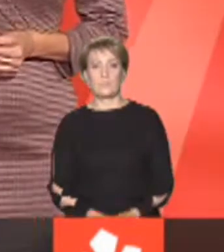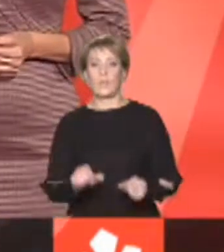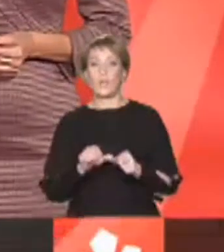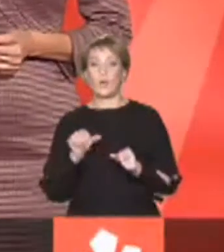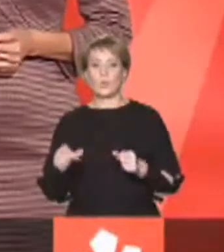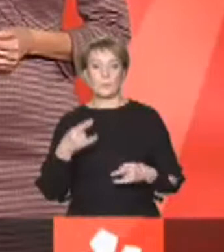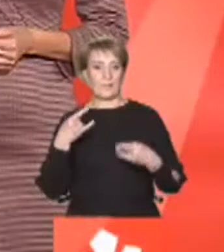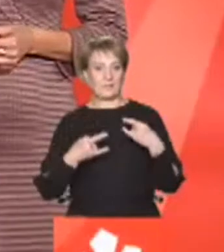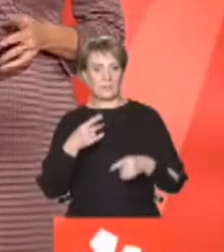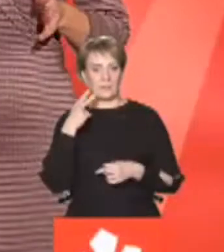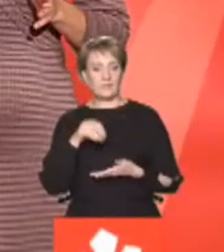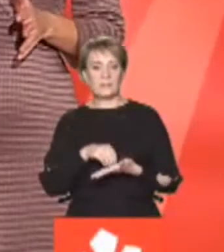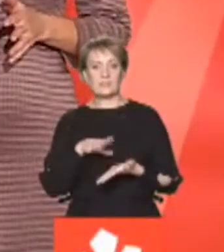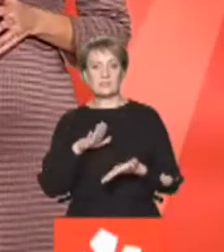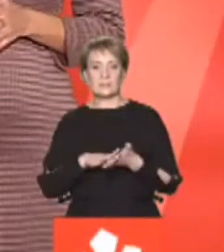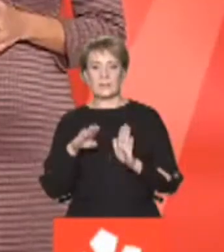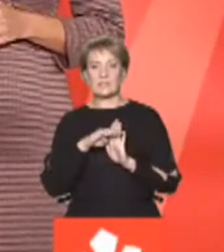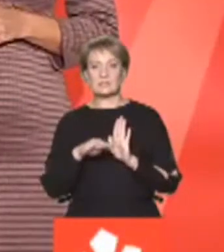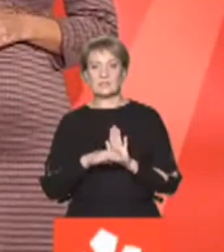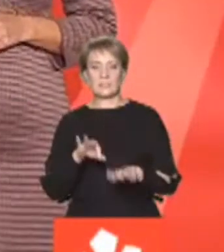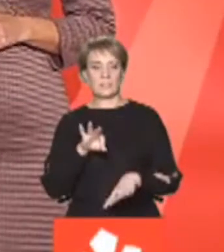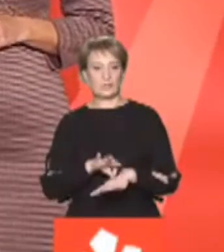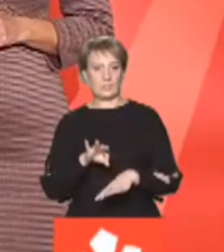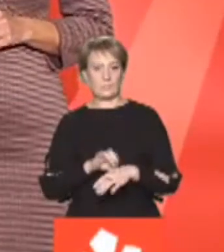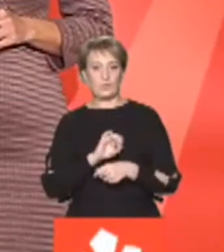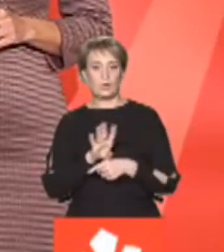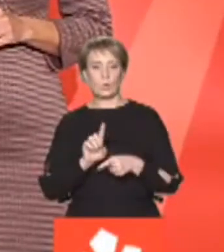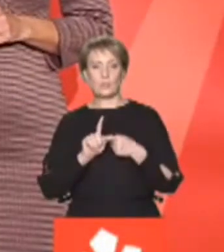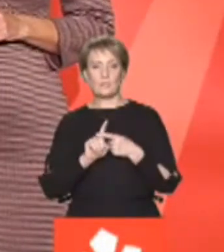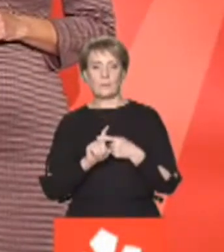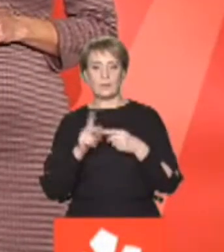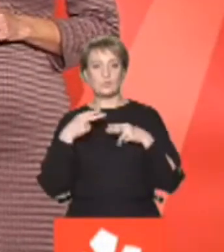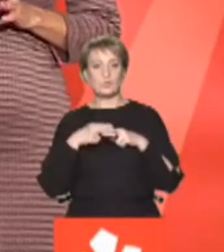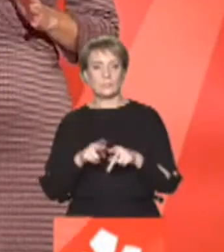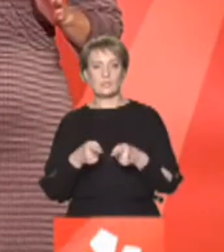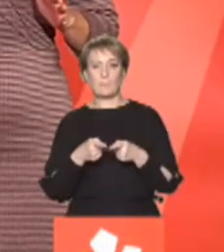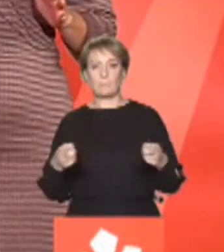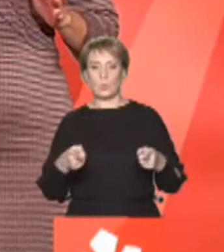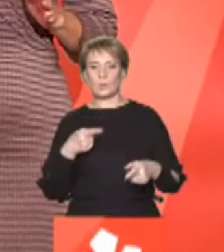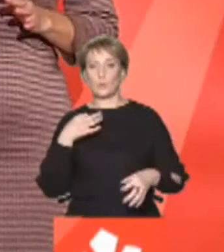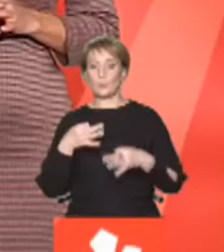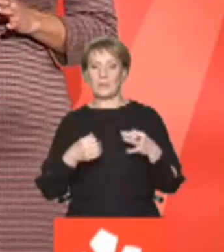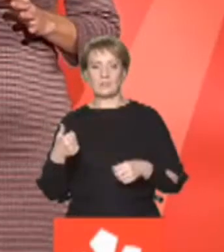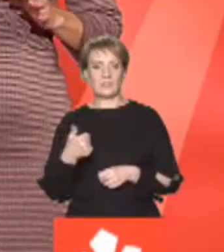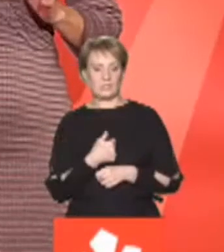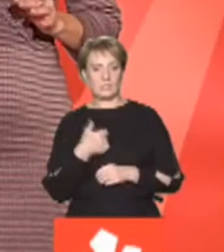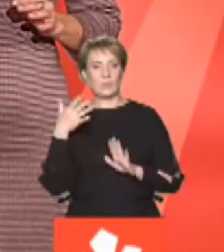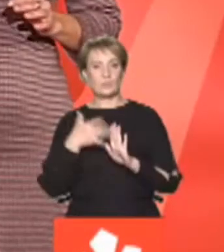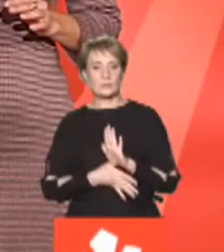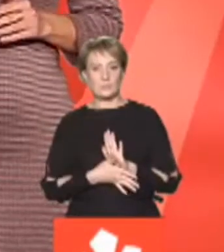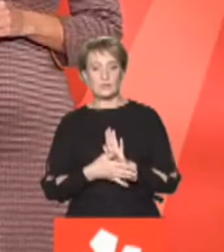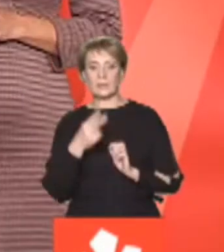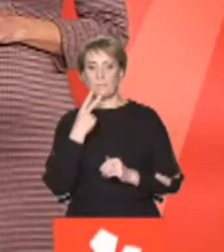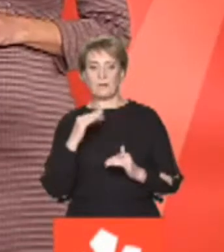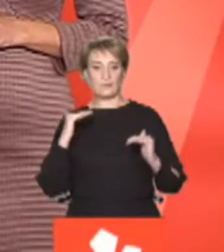Окремо телеканал «Київ» фіксує статистику захворюваності на коронавірус у столиці протягом тижня для того, щоб розуміти і бачити